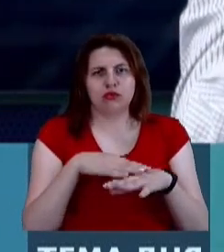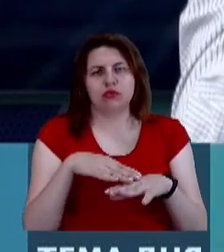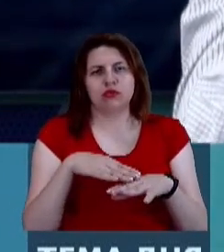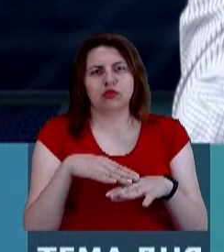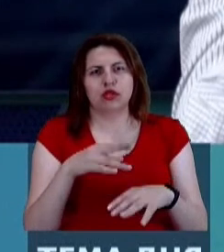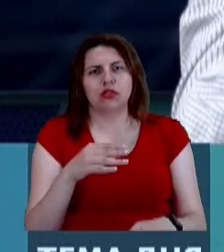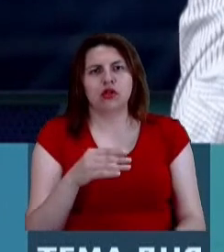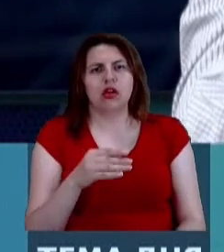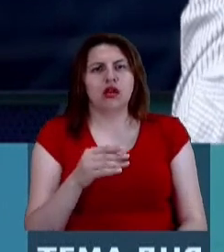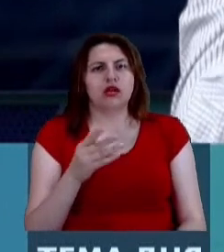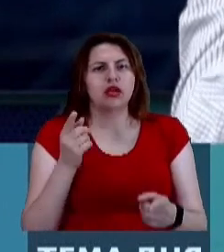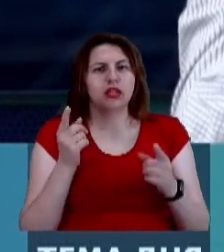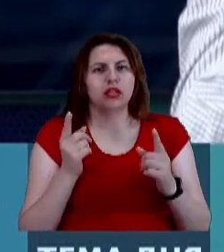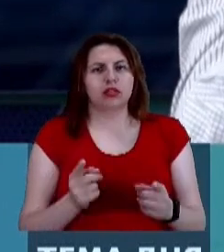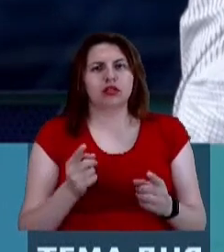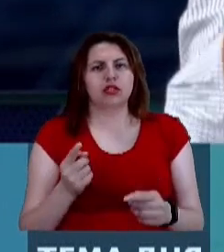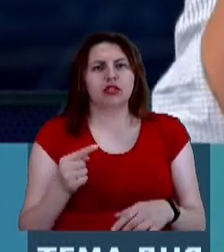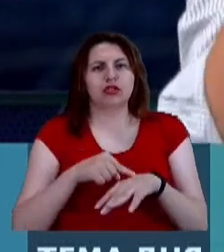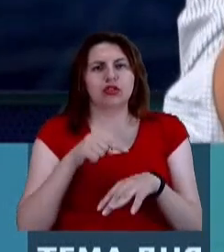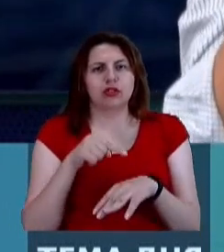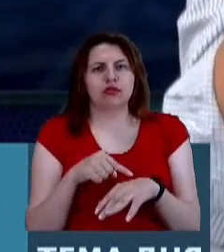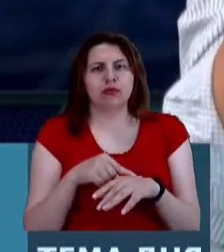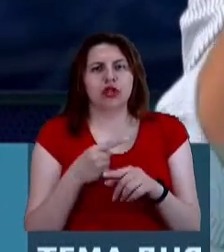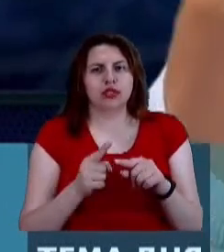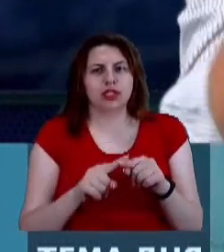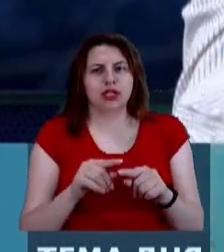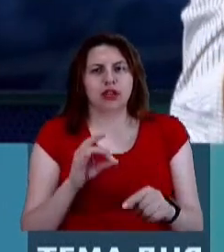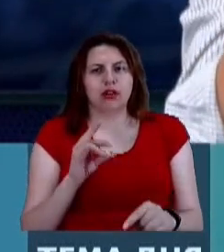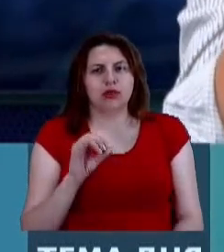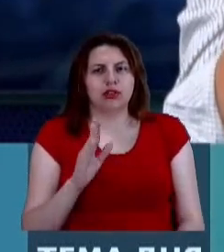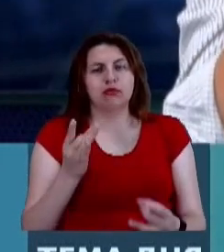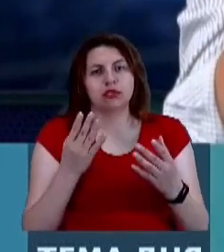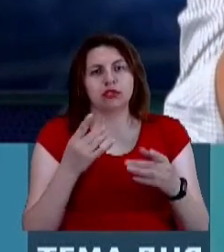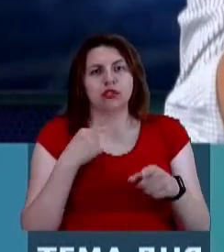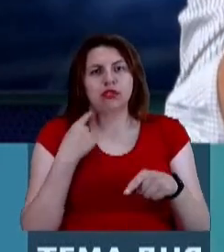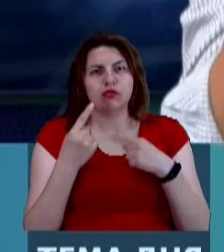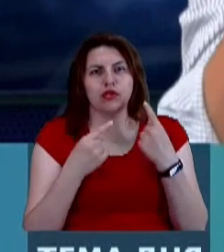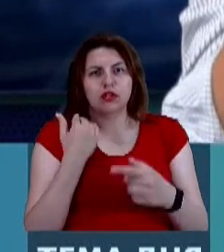які дійсно є чутливими до цих елементів, просто з ними говорити,